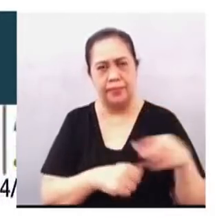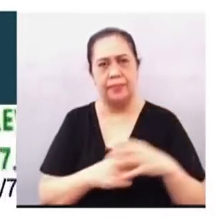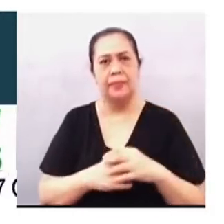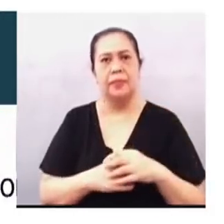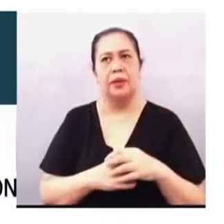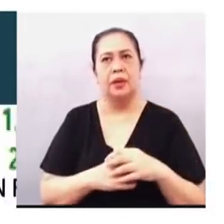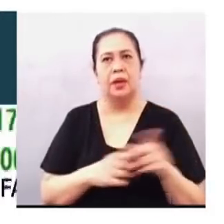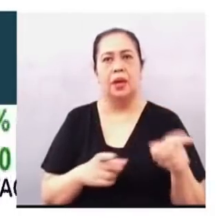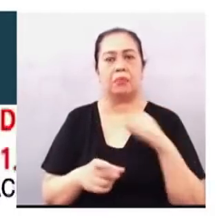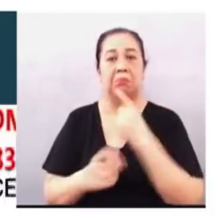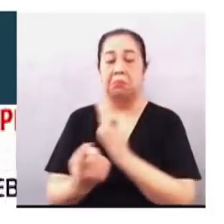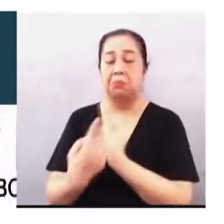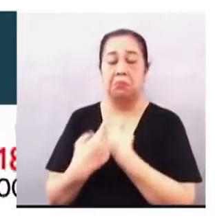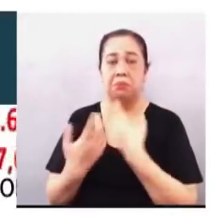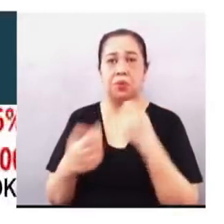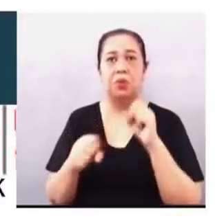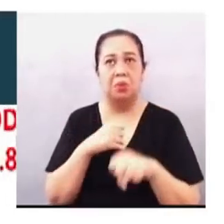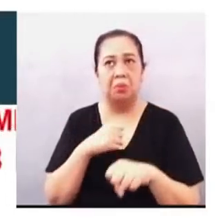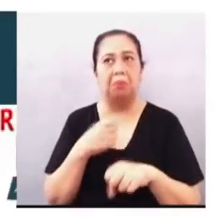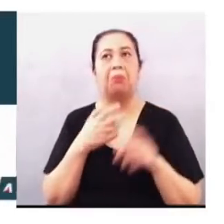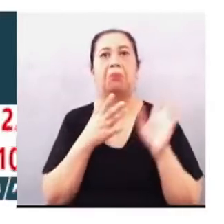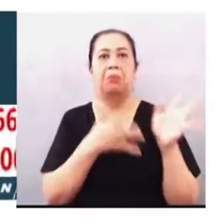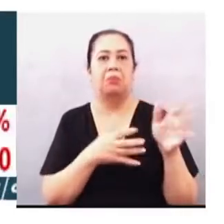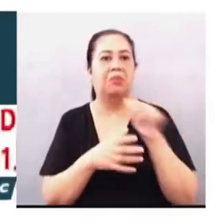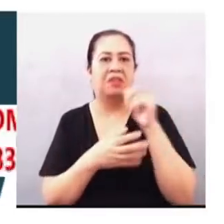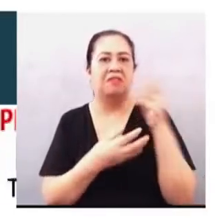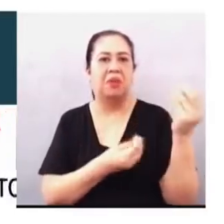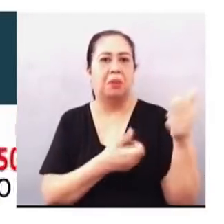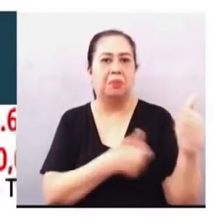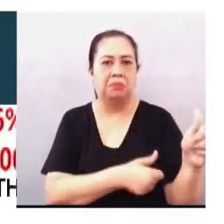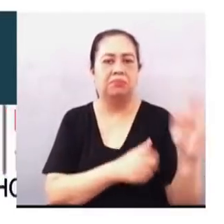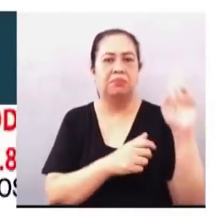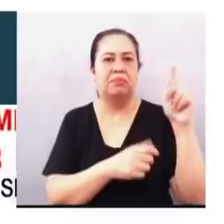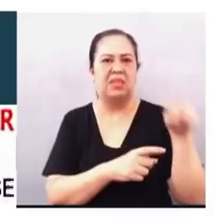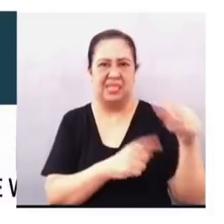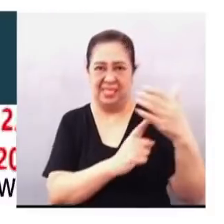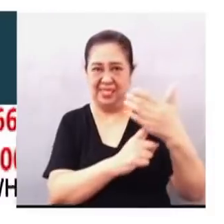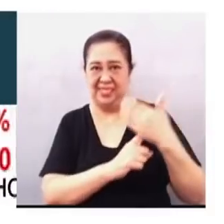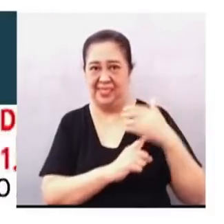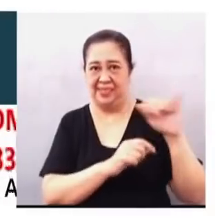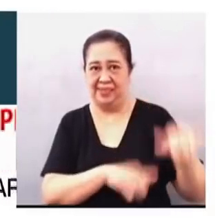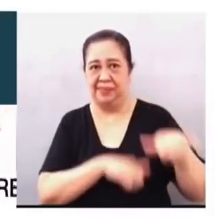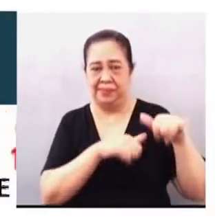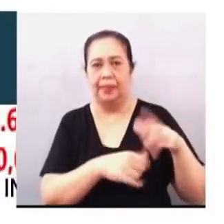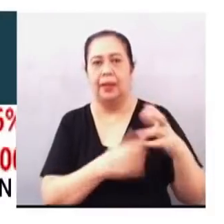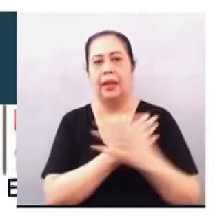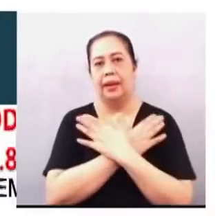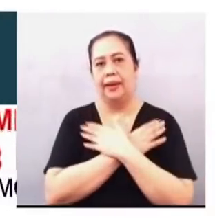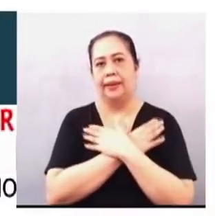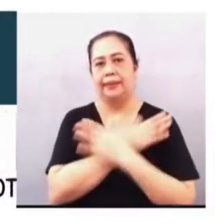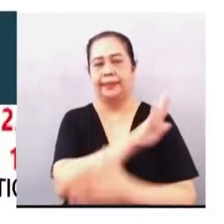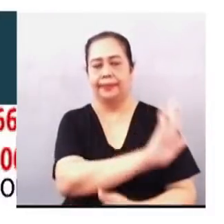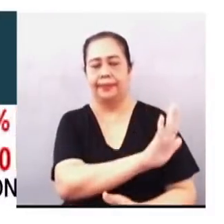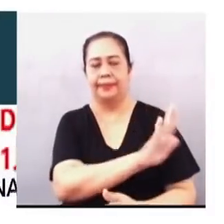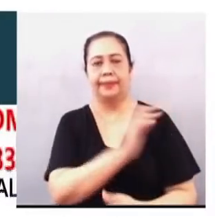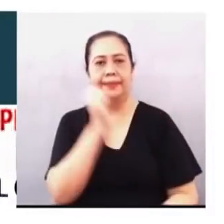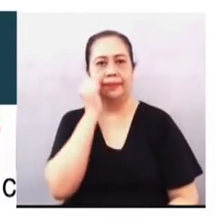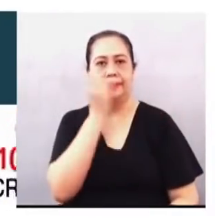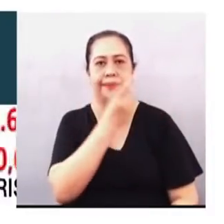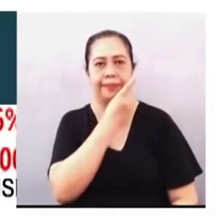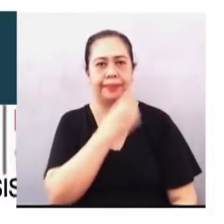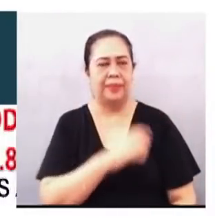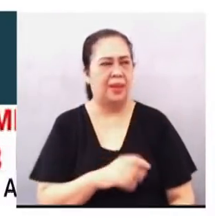hindi naman siya sumagot. So, hindi ko na pinalapan dahil yun nga, under quarantine. Papahingahin muna natin siya. Paano kaya